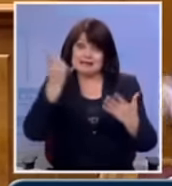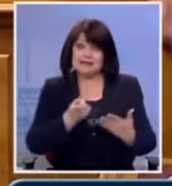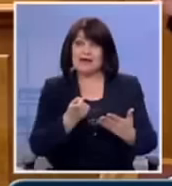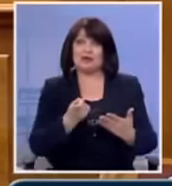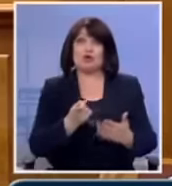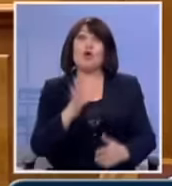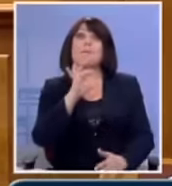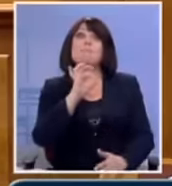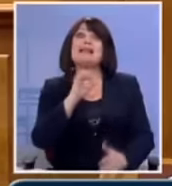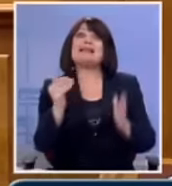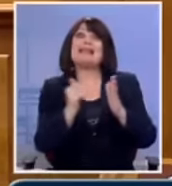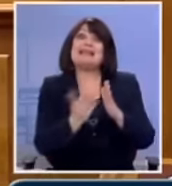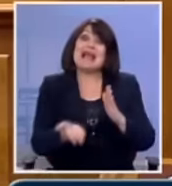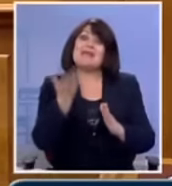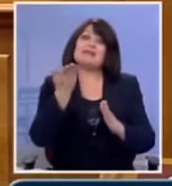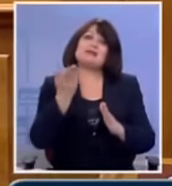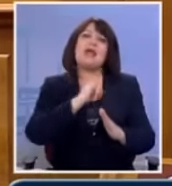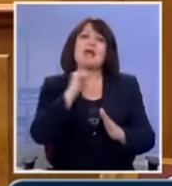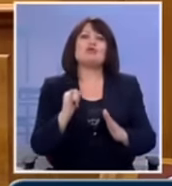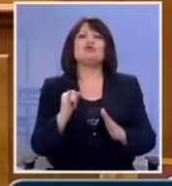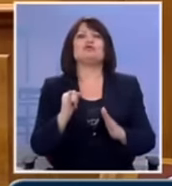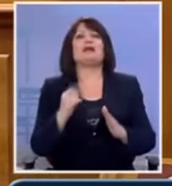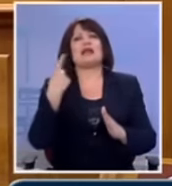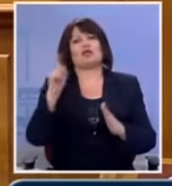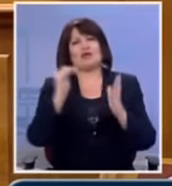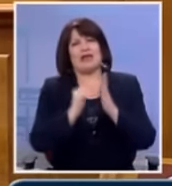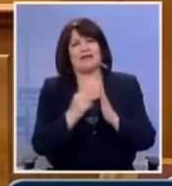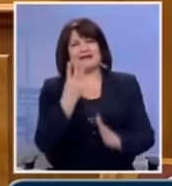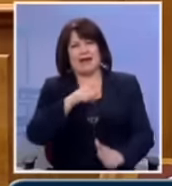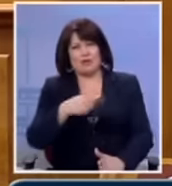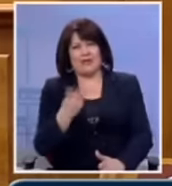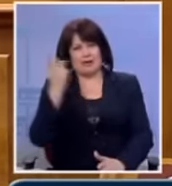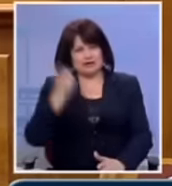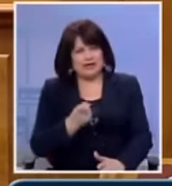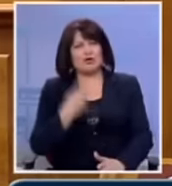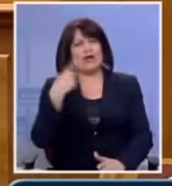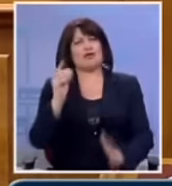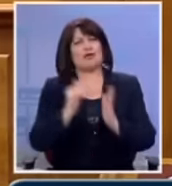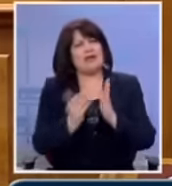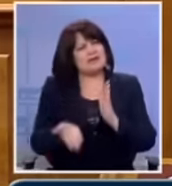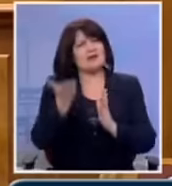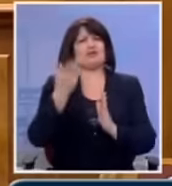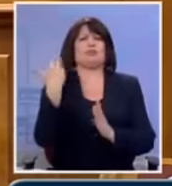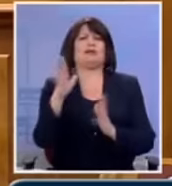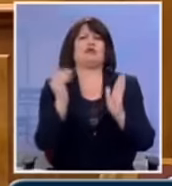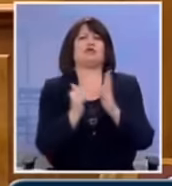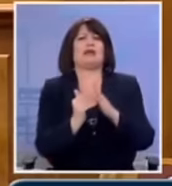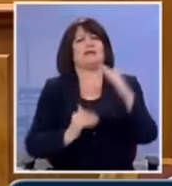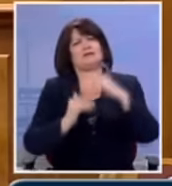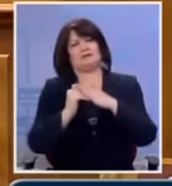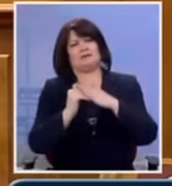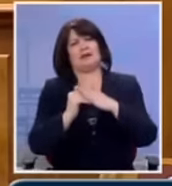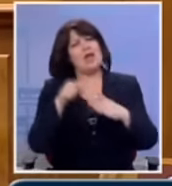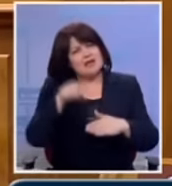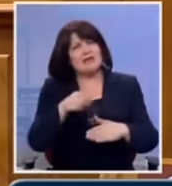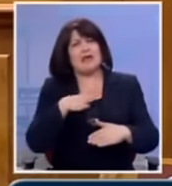1,9% από 50.000 ως 100.000 εισόδημα. Και 3,2% από 100.000 ως 500.000. Εκεί θέλουμε να αυξήσουμε τα